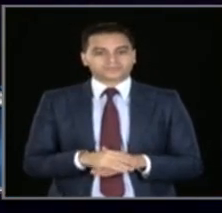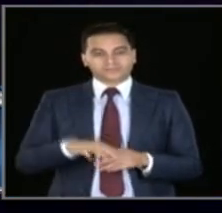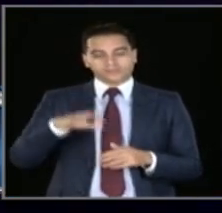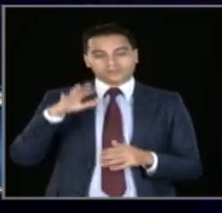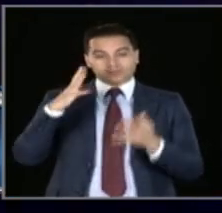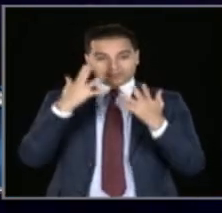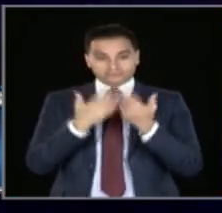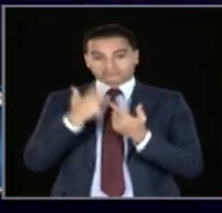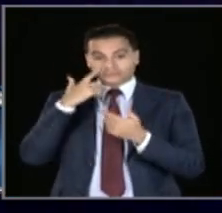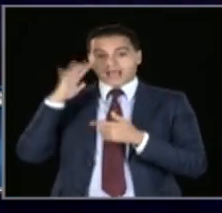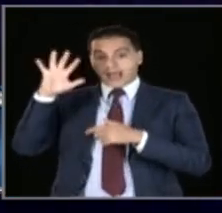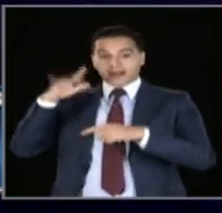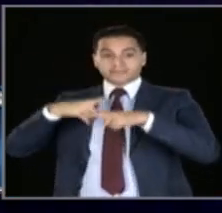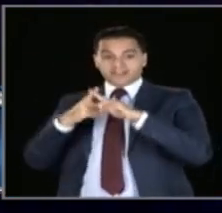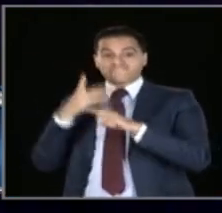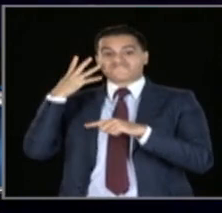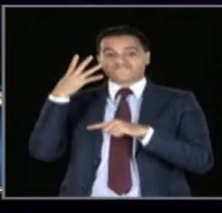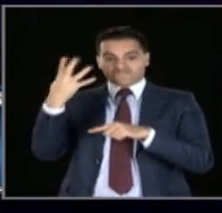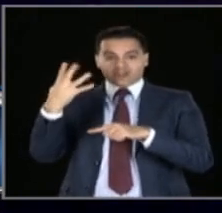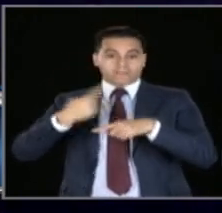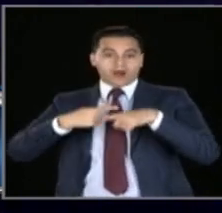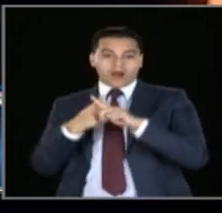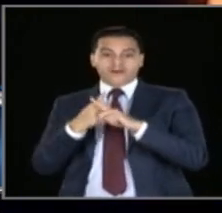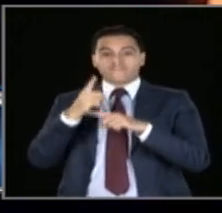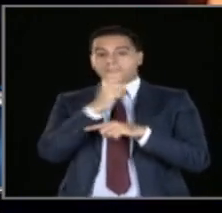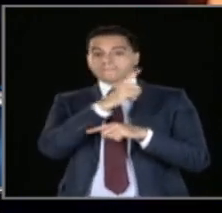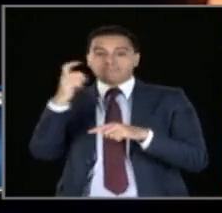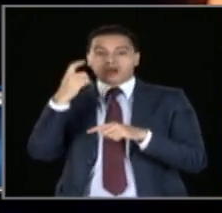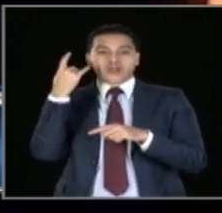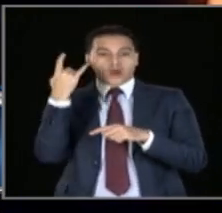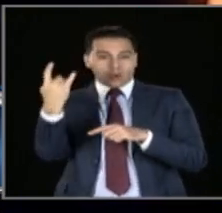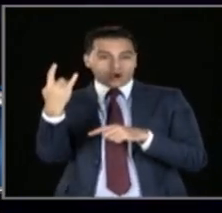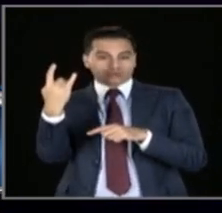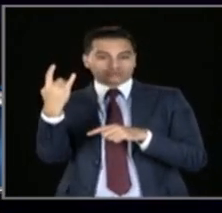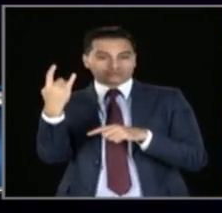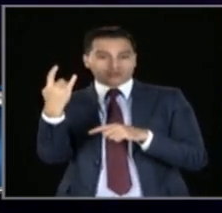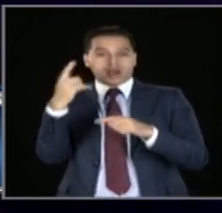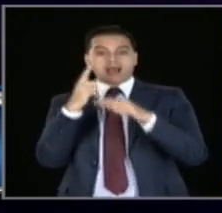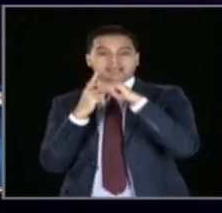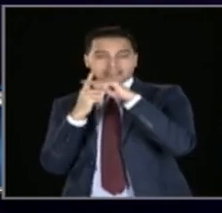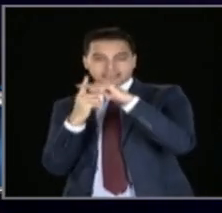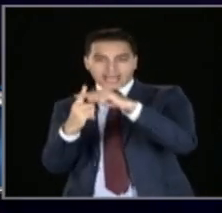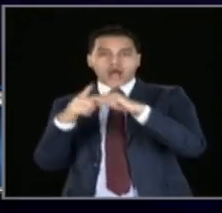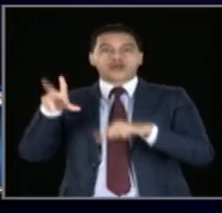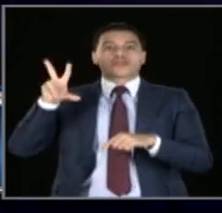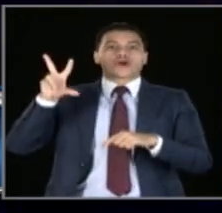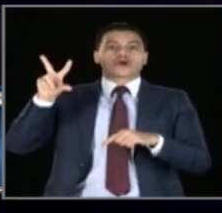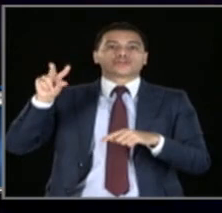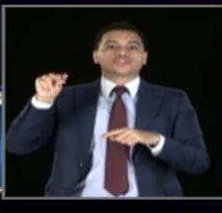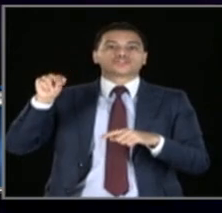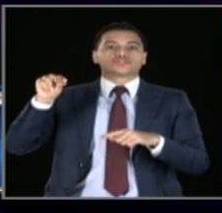حل المساله الاتيه خمسه في اربعه في 110